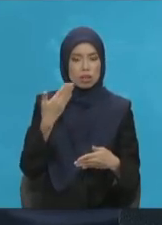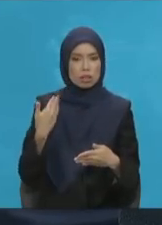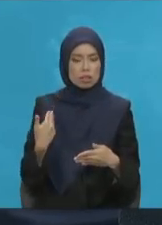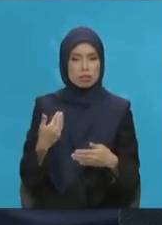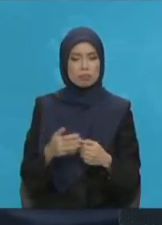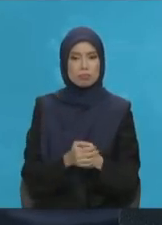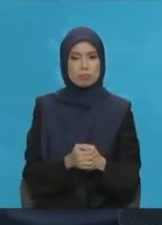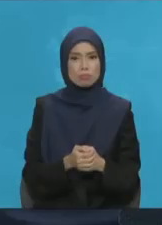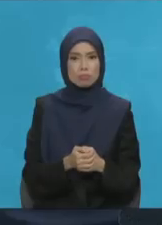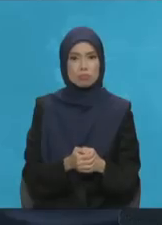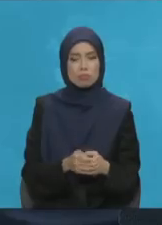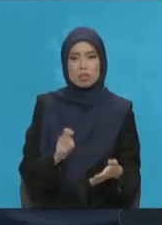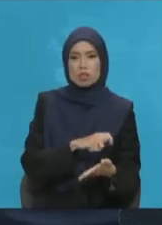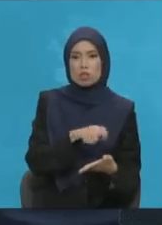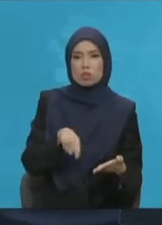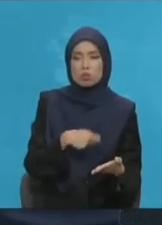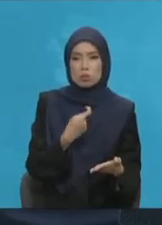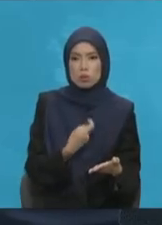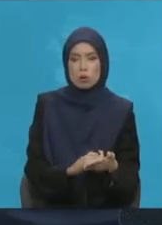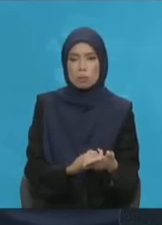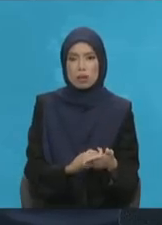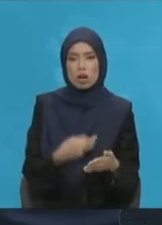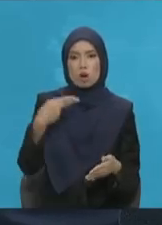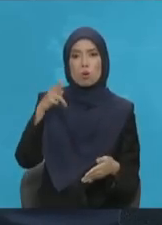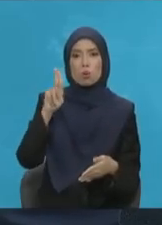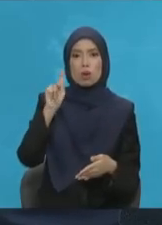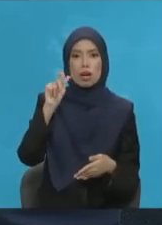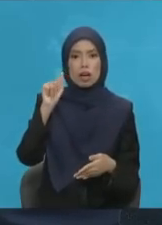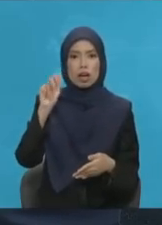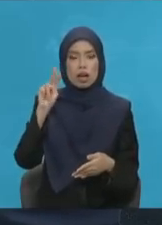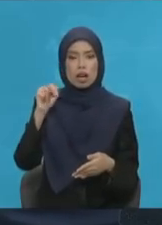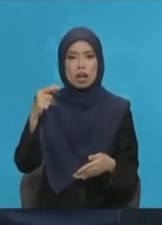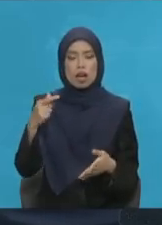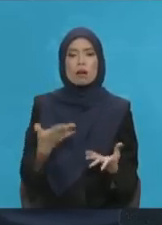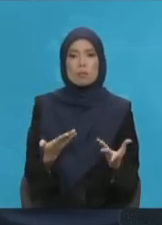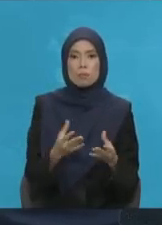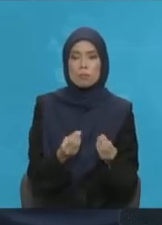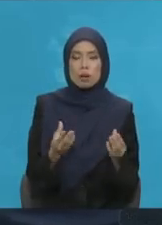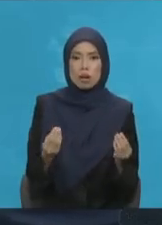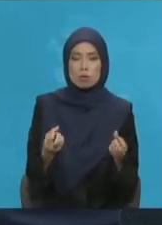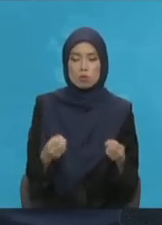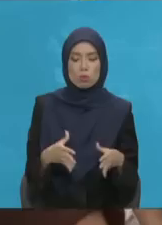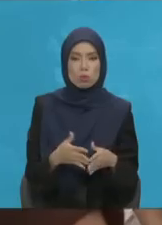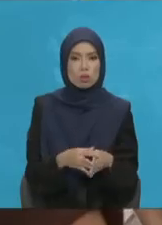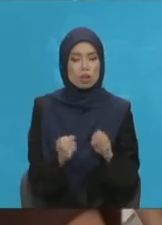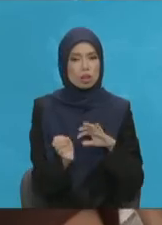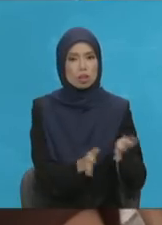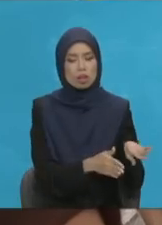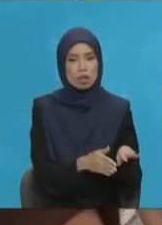jumlah bad deads yang terpaksa dihapuskan oleh